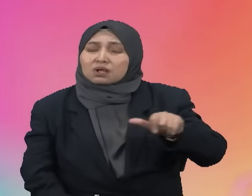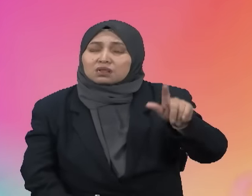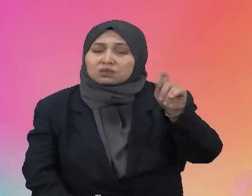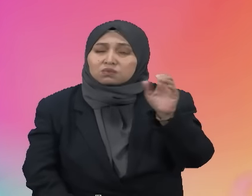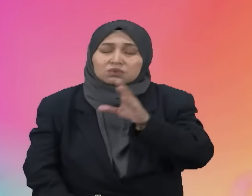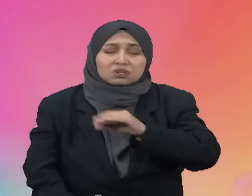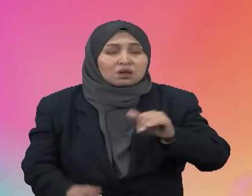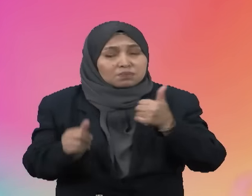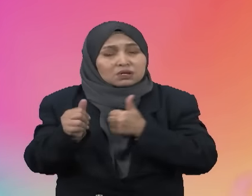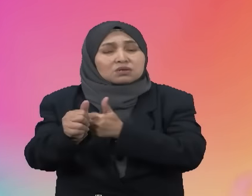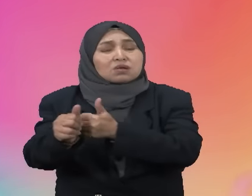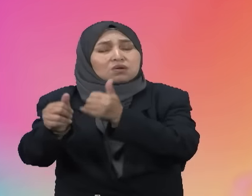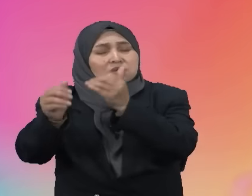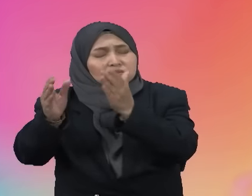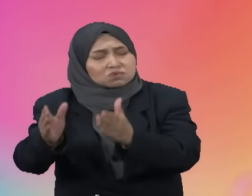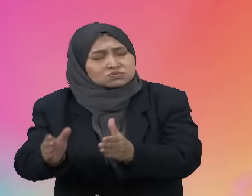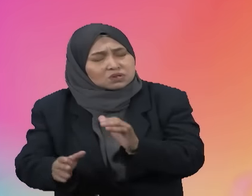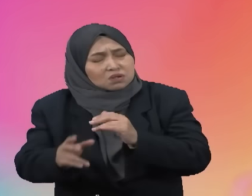أخرجوهم من